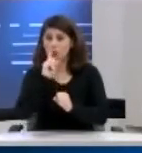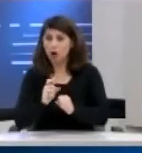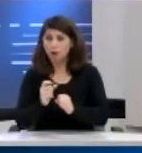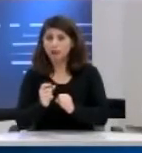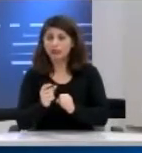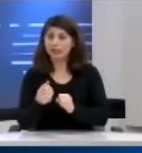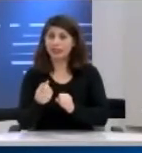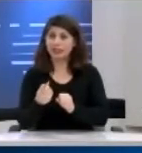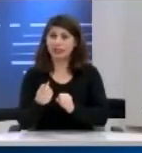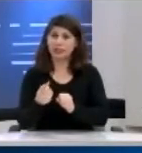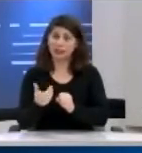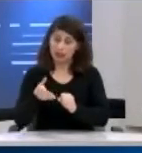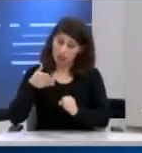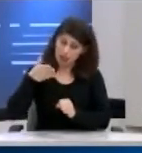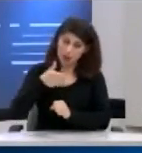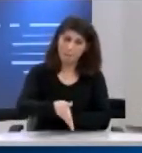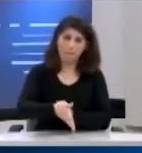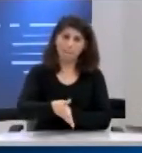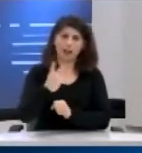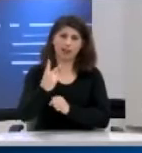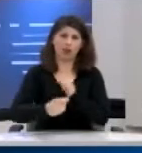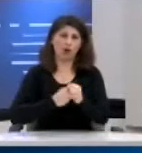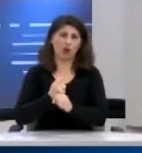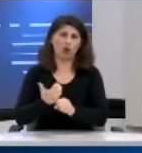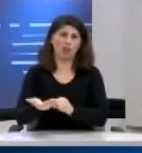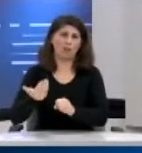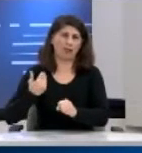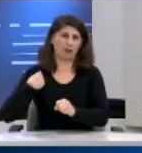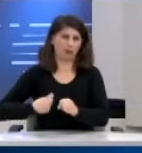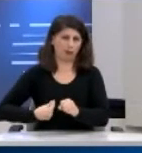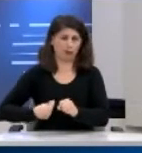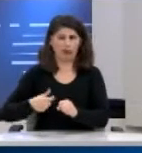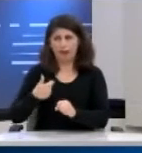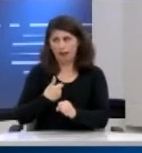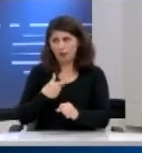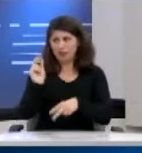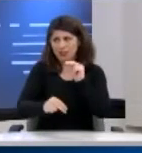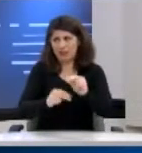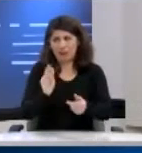θεσμοθετήσαμε. Δηλαδή μην εξαγγέλλετε πράγματα τα οποία ήδη έχουν θεσμοθετηθεί.